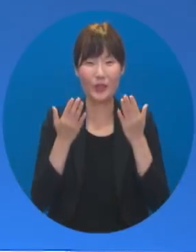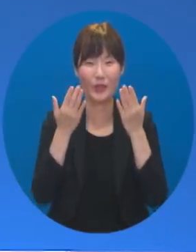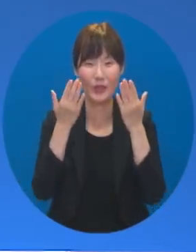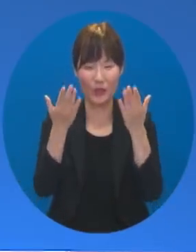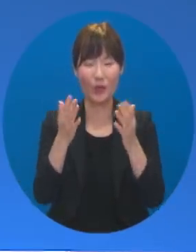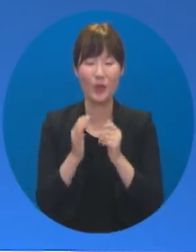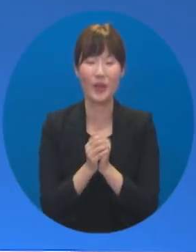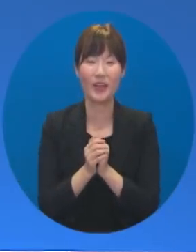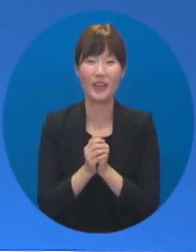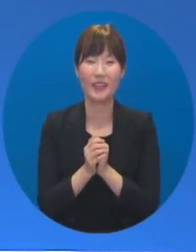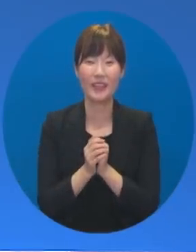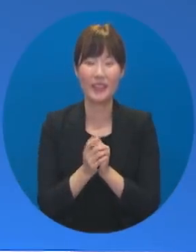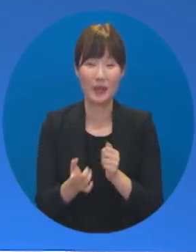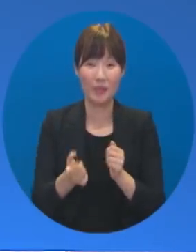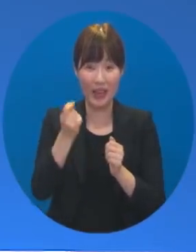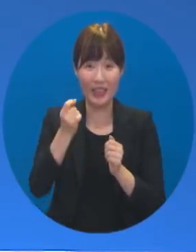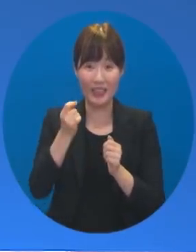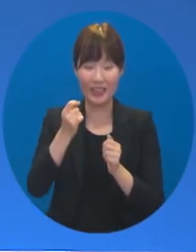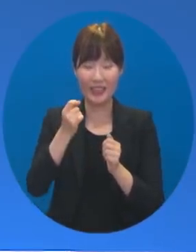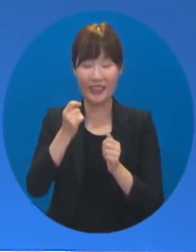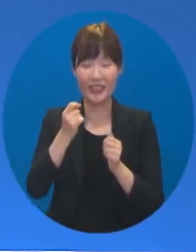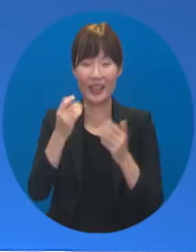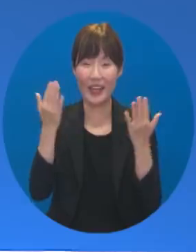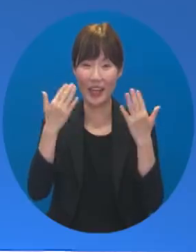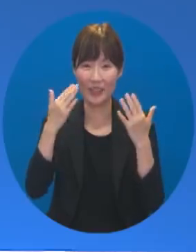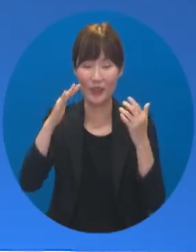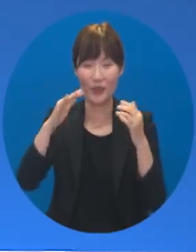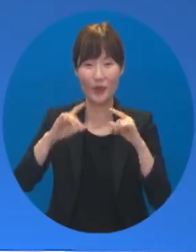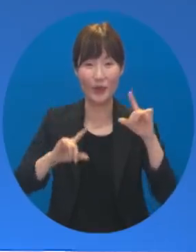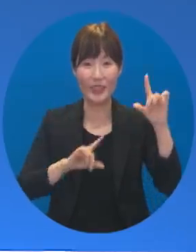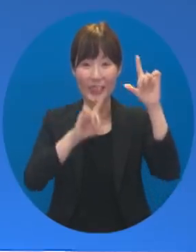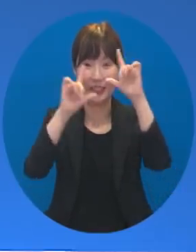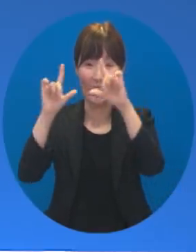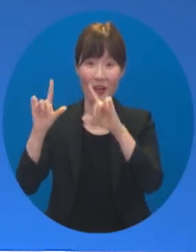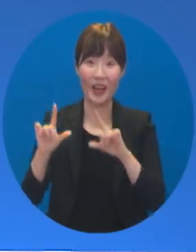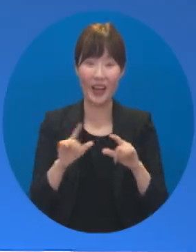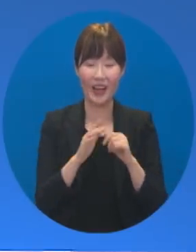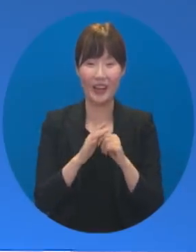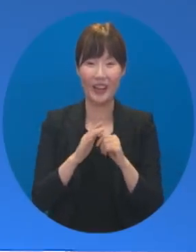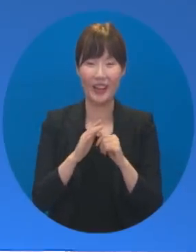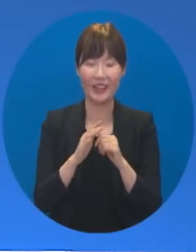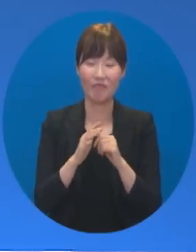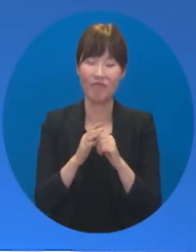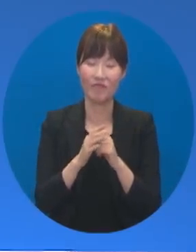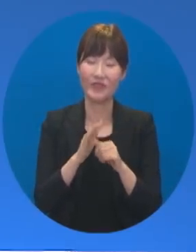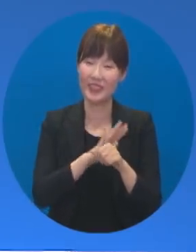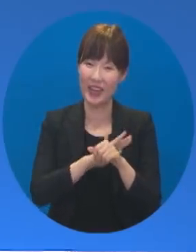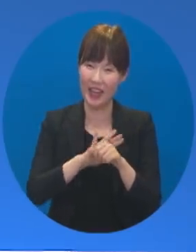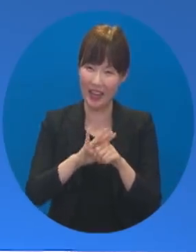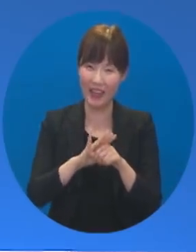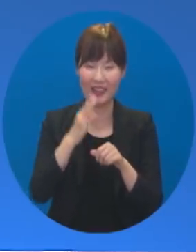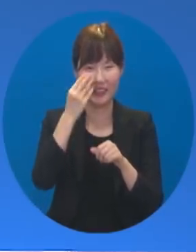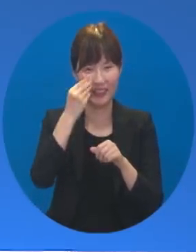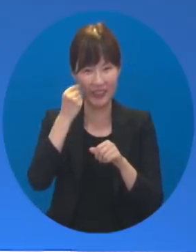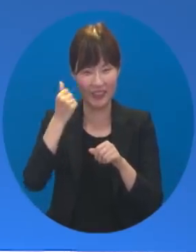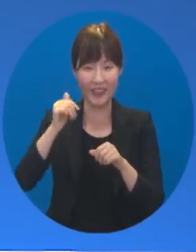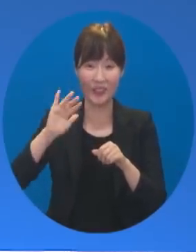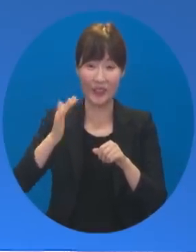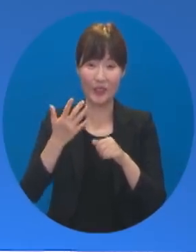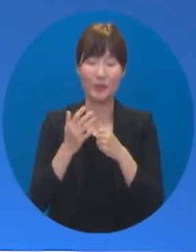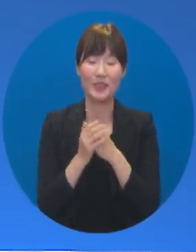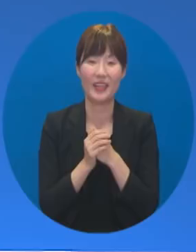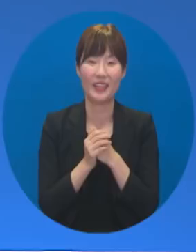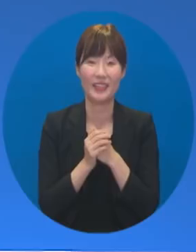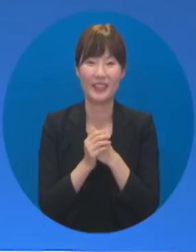있었고 2학년 때 담임 선생님이셨던 선생님 미경 선생님이 참 원기를